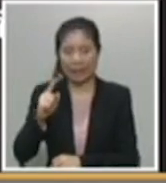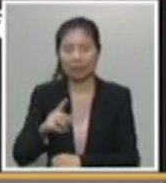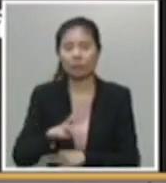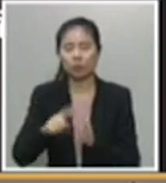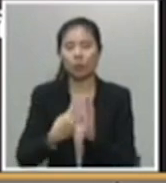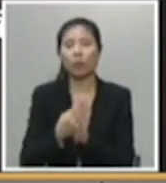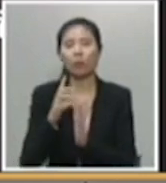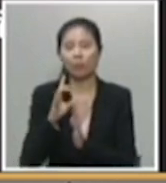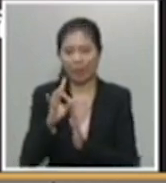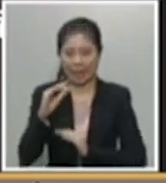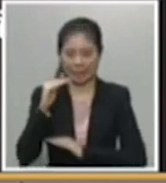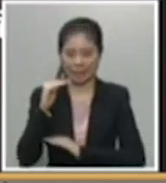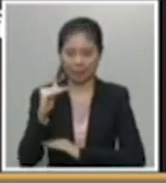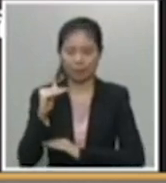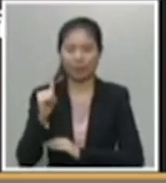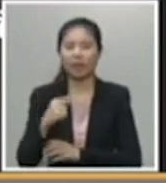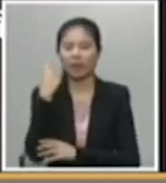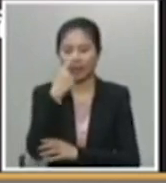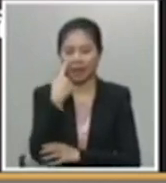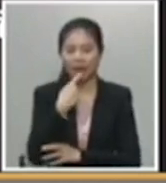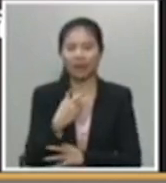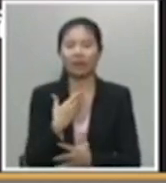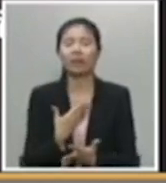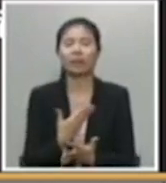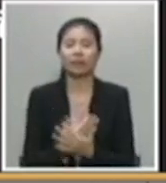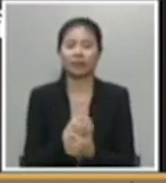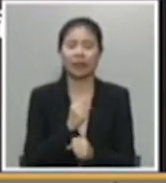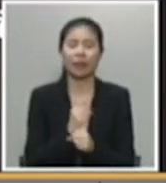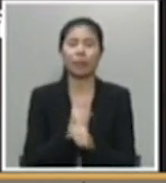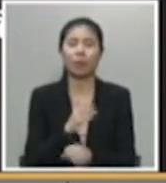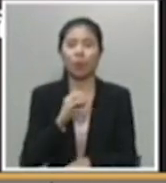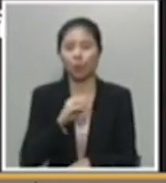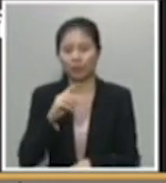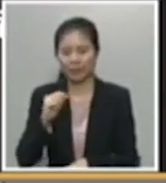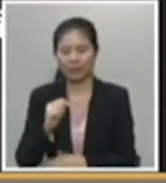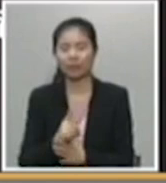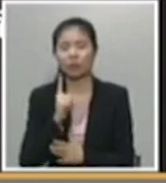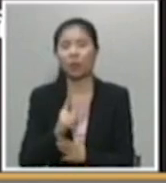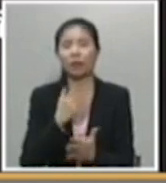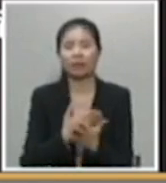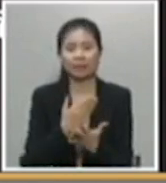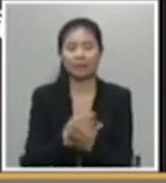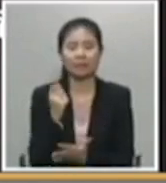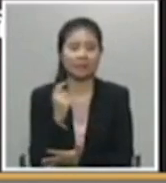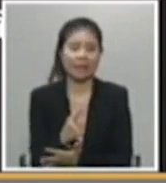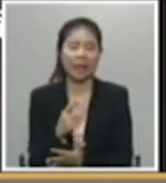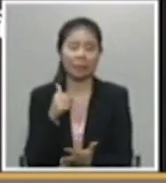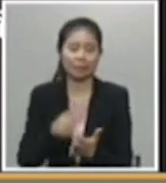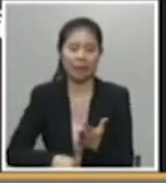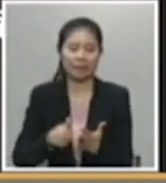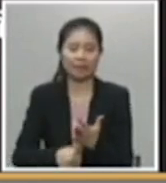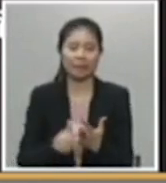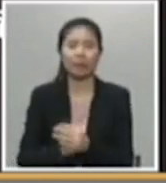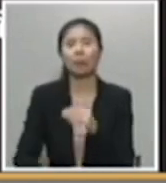ใครที่ทำงาน OT เนี่ยต้องเสียภาษีเงินได้ในอัตราที่สูงกว่าอัตราภาษีของเงินเดือนปก